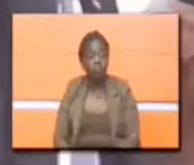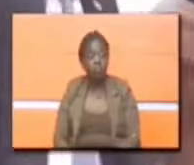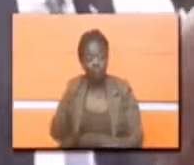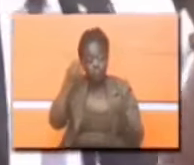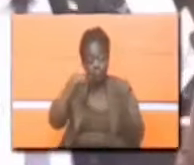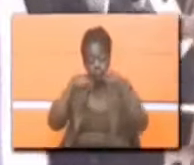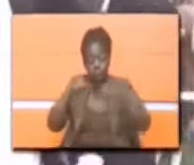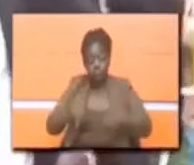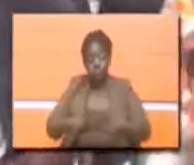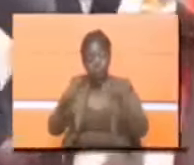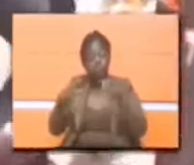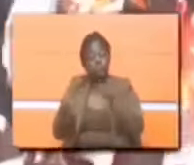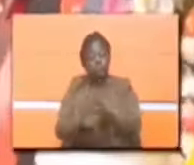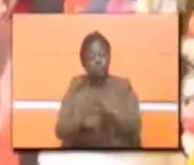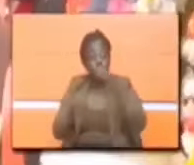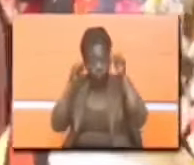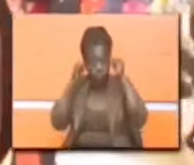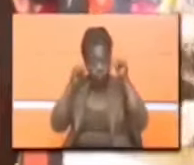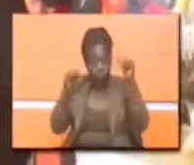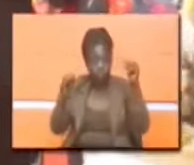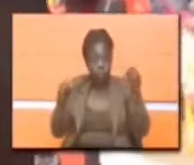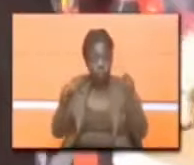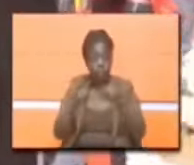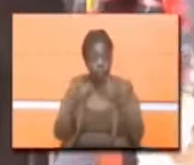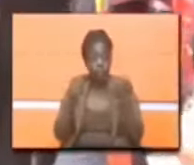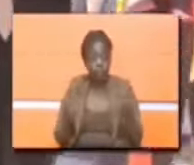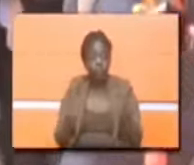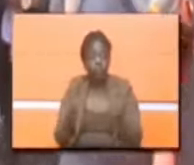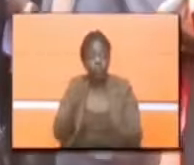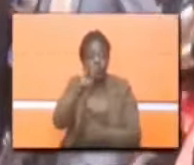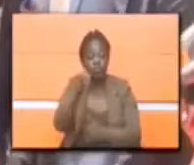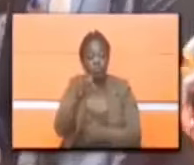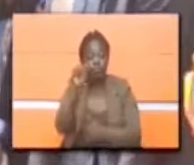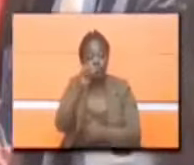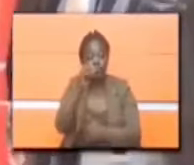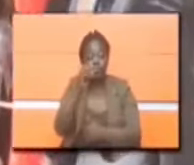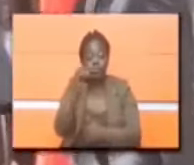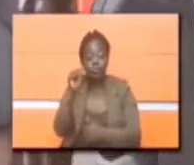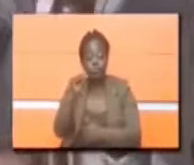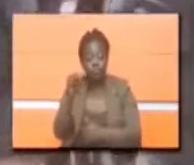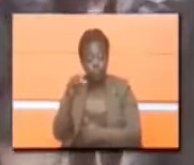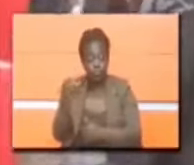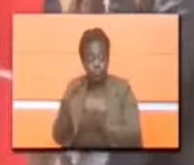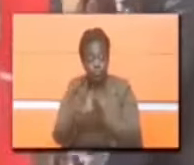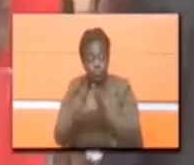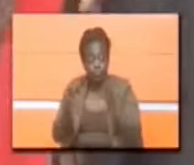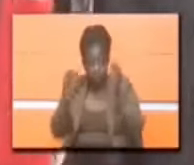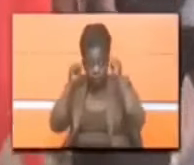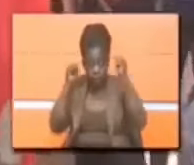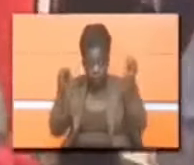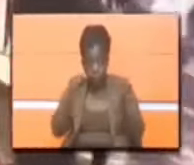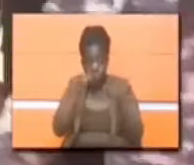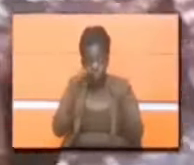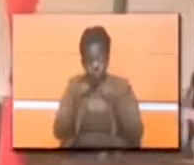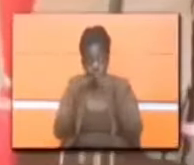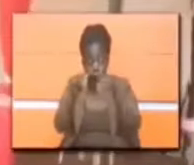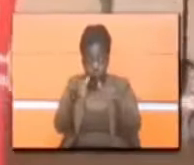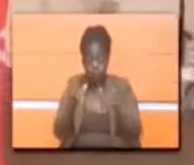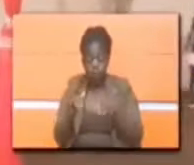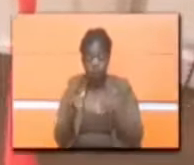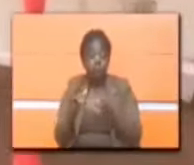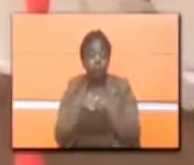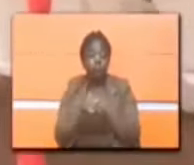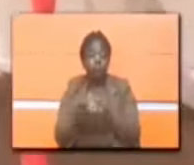Omukungubazi omukulu abadde omumyuka wa president retired Major Jessica Lupera nga yakiikiridde President Museveni okwesaako ababaka ba